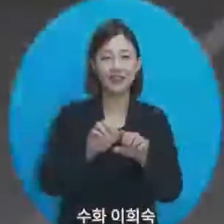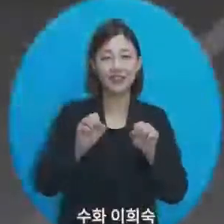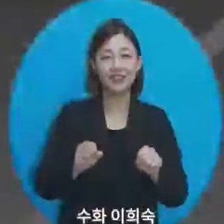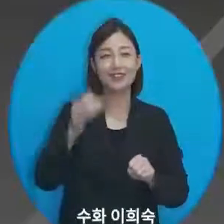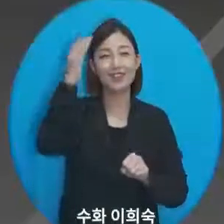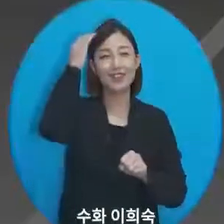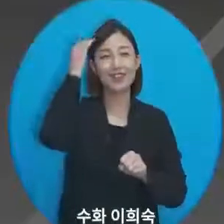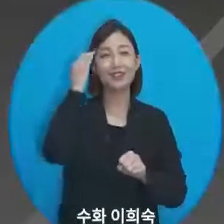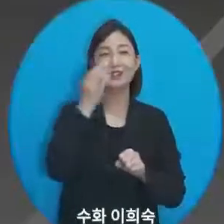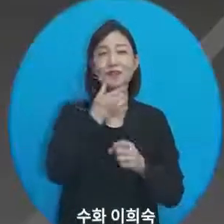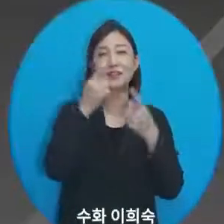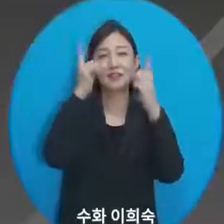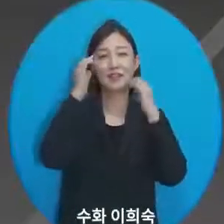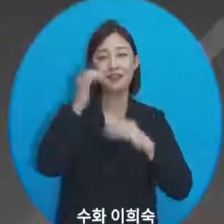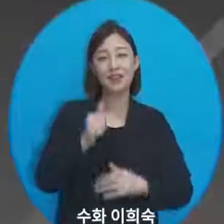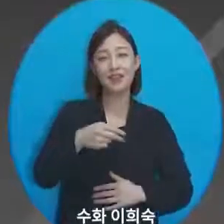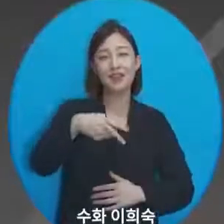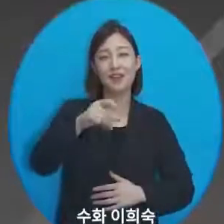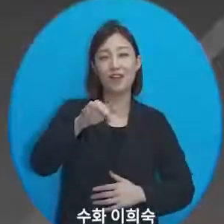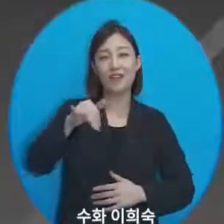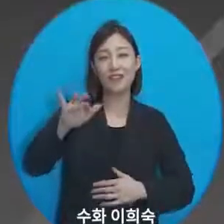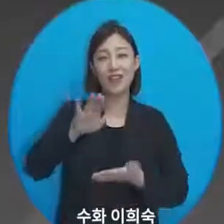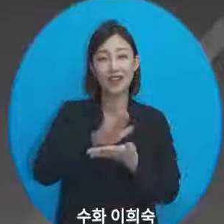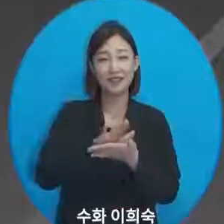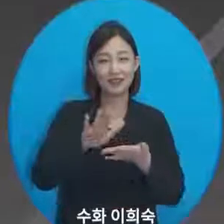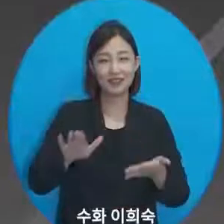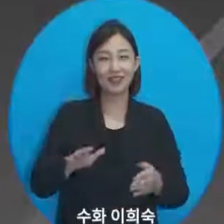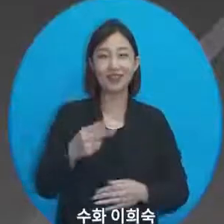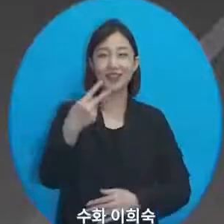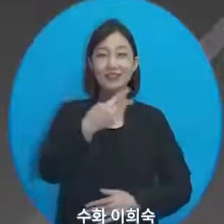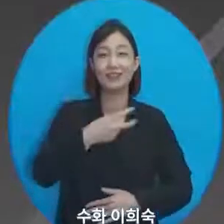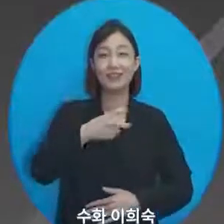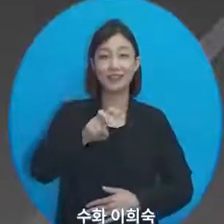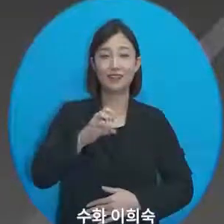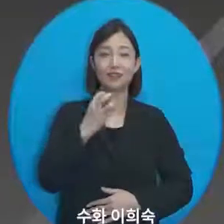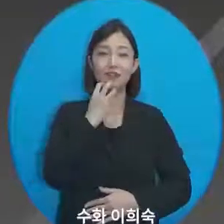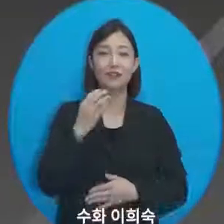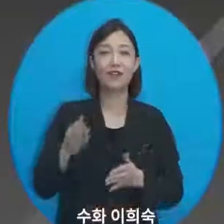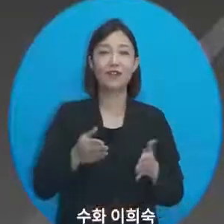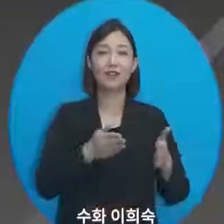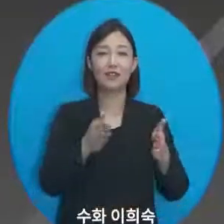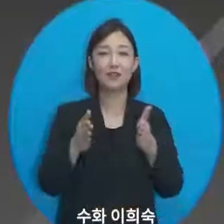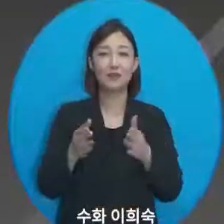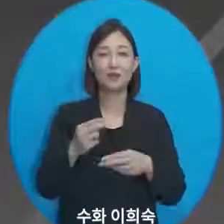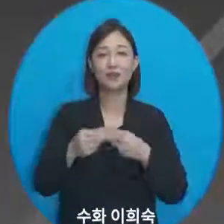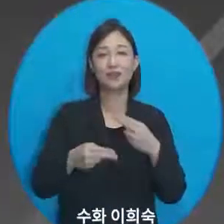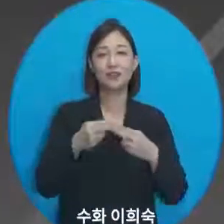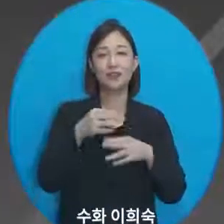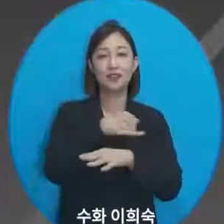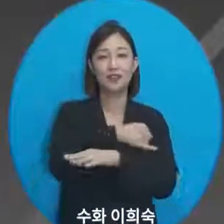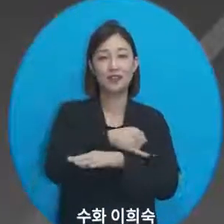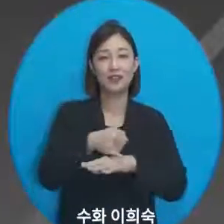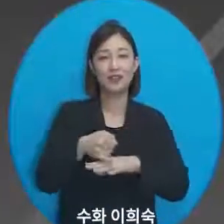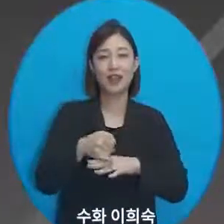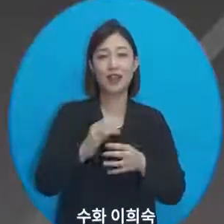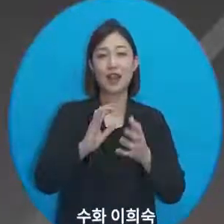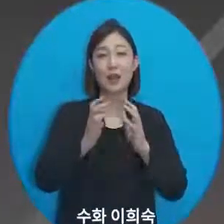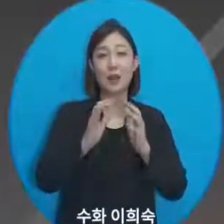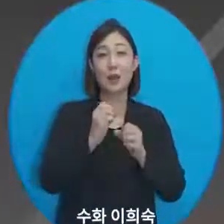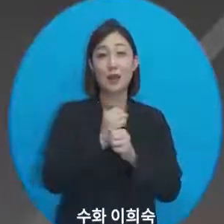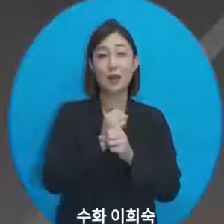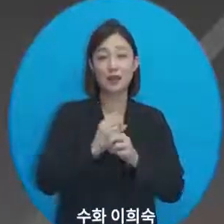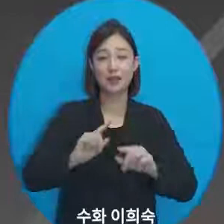안녕하십니까. 한국복지대학교 총장 성기창입니다. 2020 경기도 유니버셜 디자인 심포지움에 참여하게